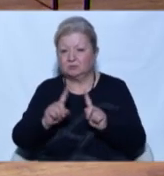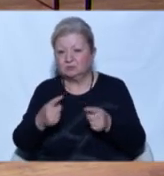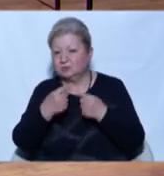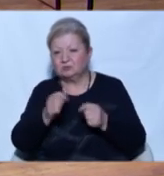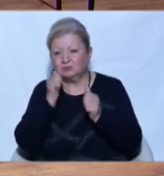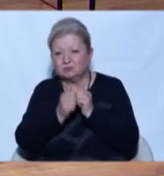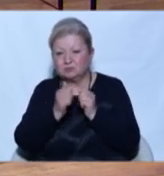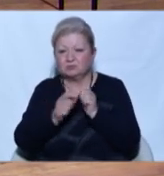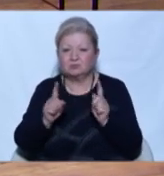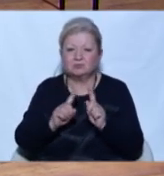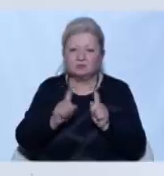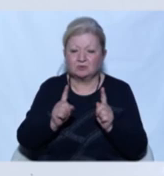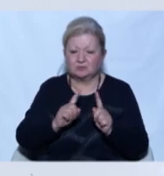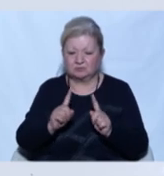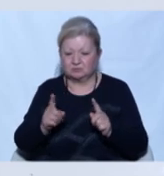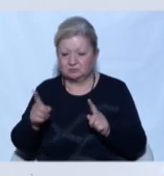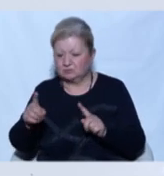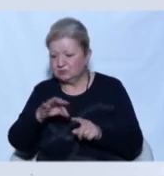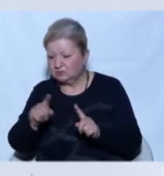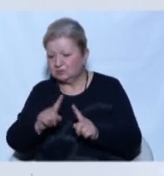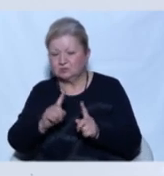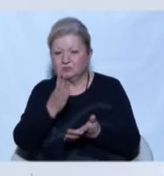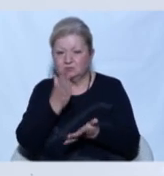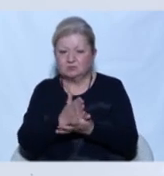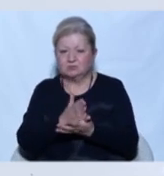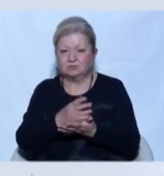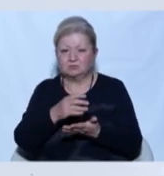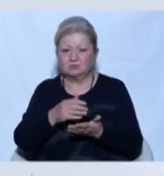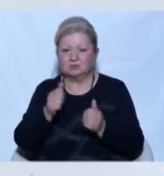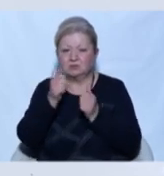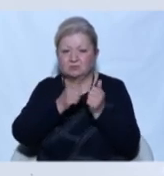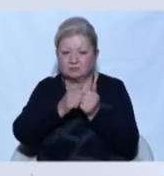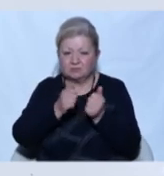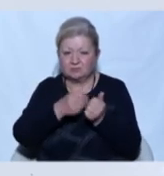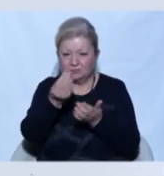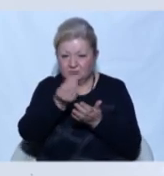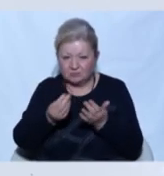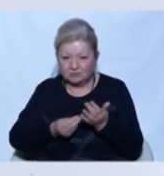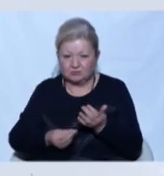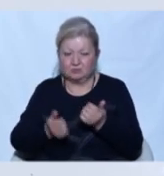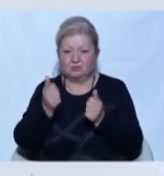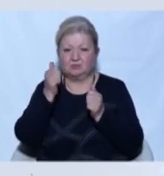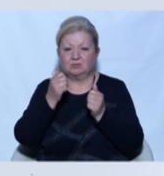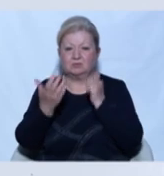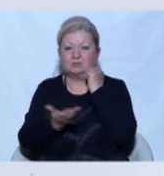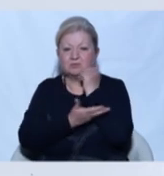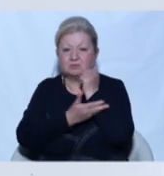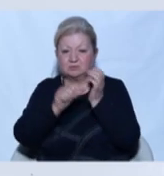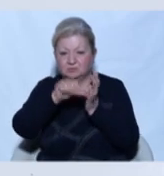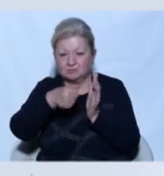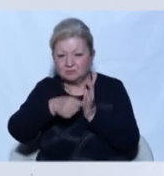ყოველთვის რასაც კი მოიხელთებდა, ეს იქნებოდა ქვაზე ნახატი, ეს იქნებოდა ხის ქერქზე ნახატი, რასაც